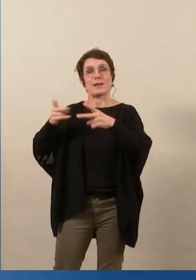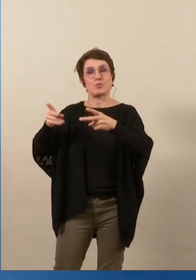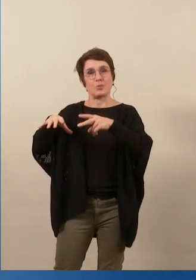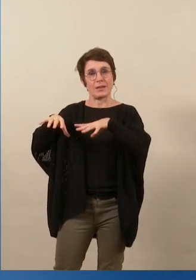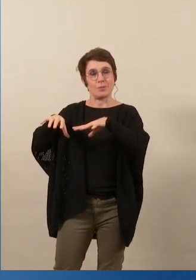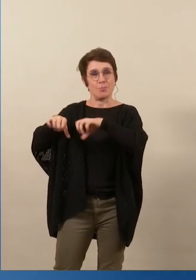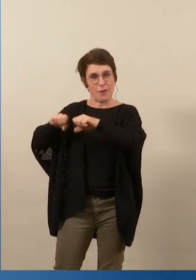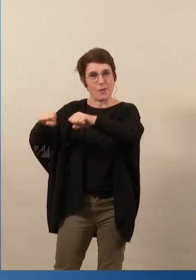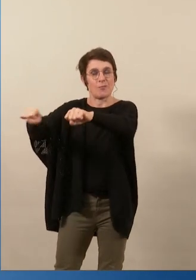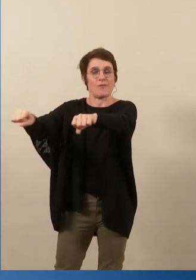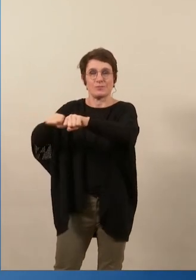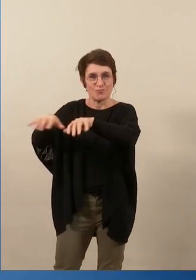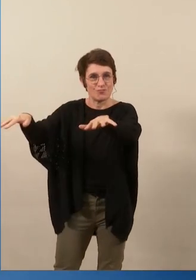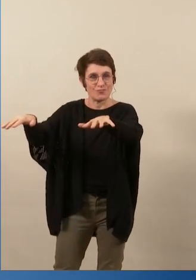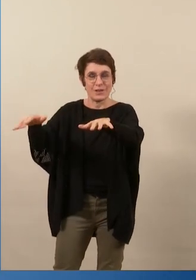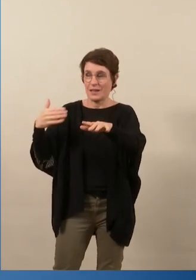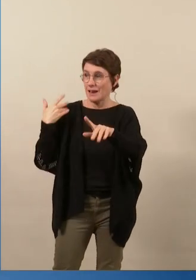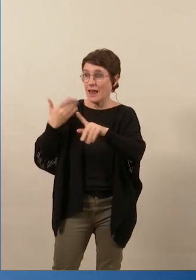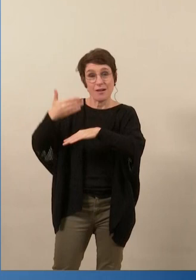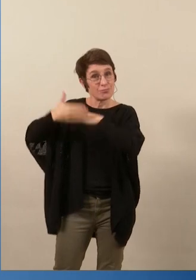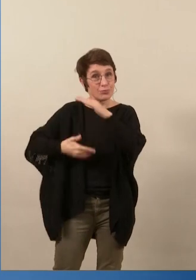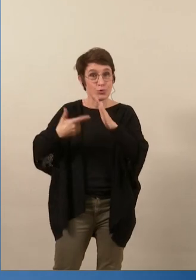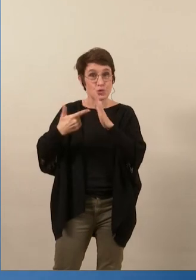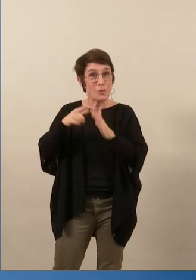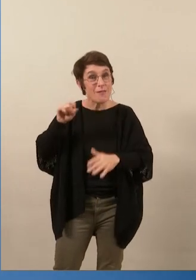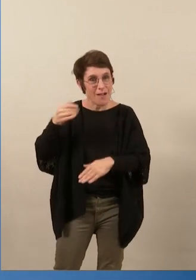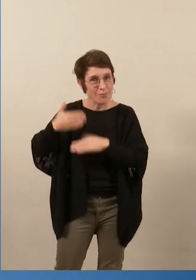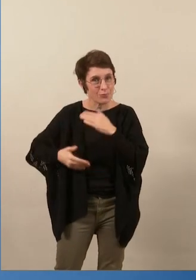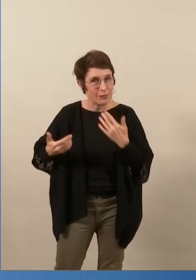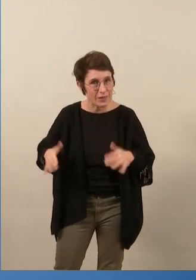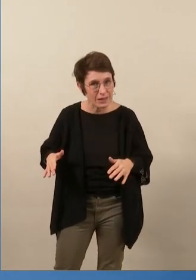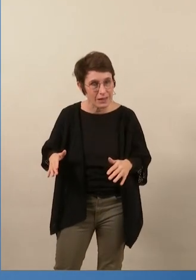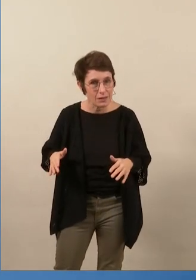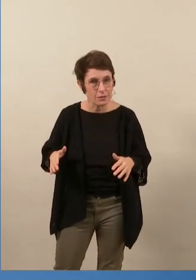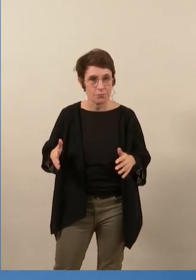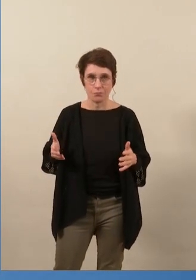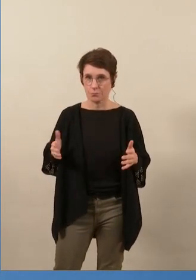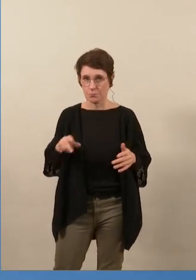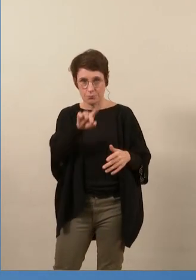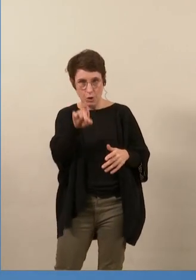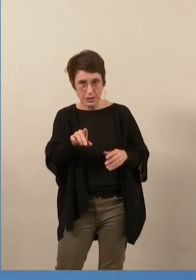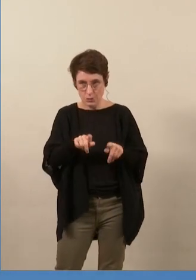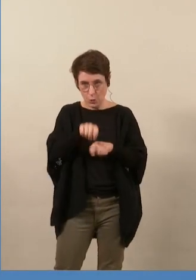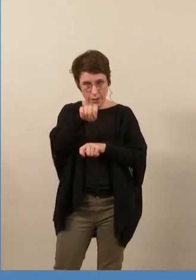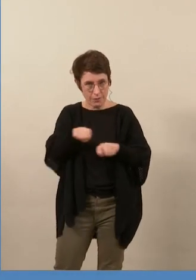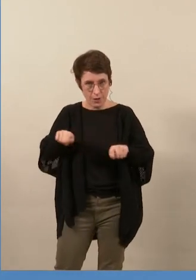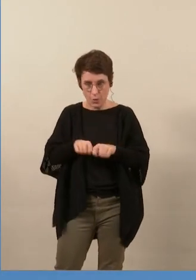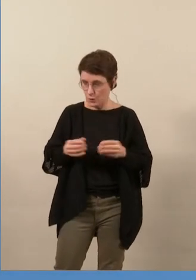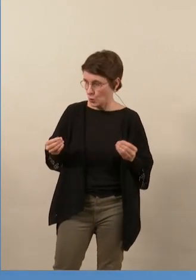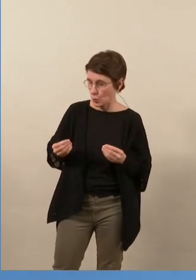depuis 2019-2020 deux questions me viennent immédiatement quelle évaluation a été faite de cette action et